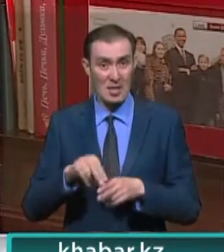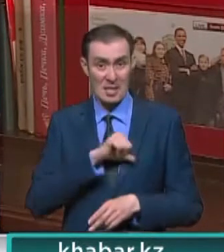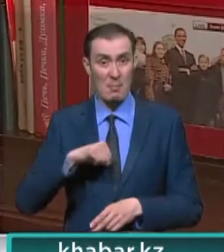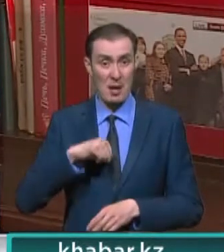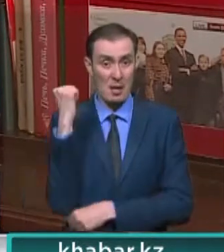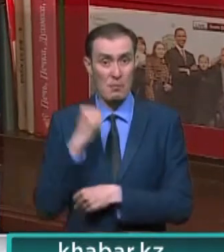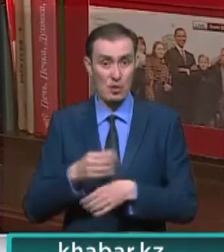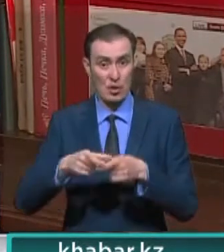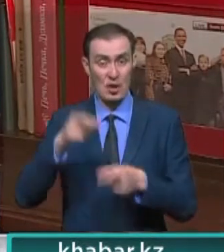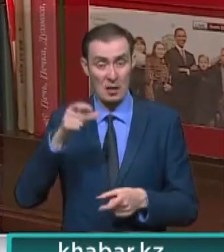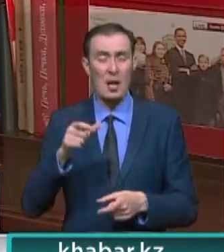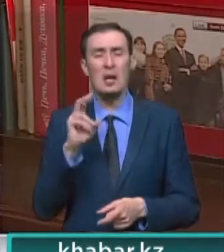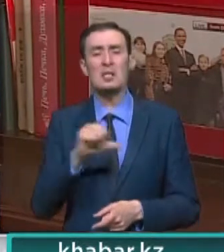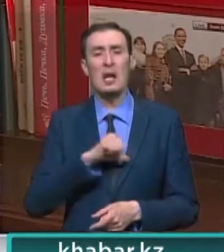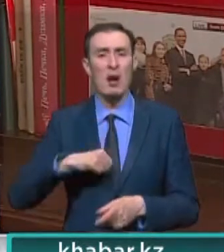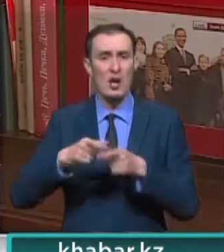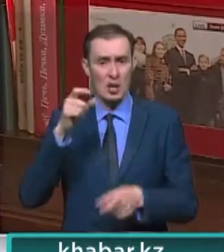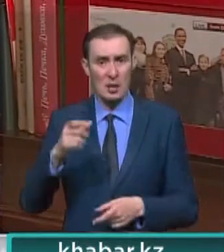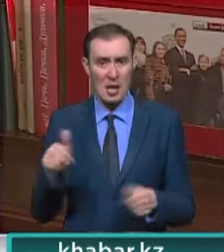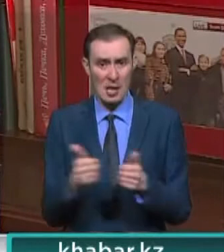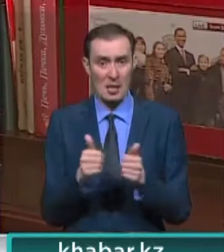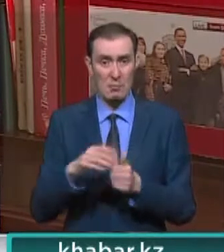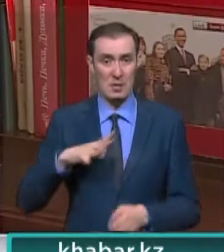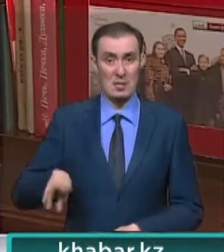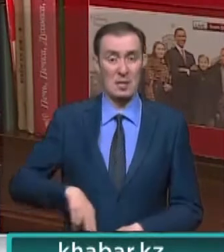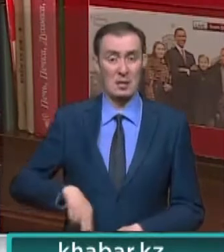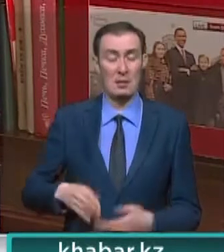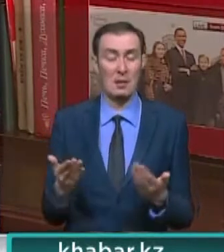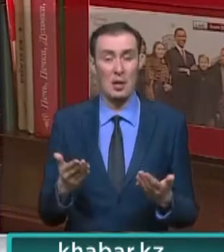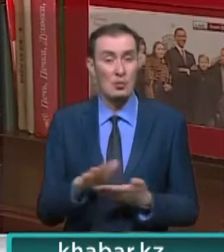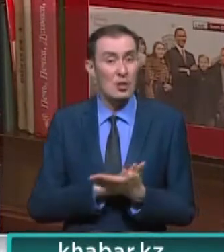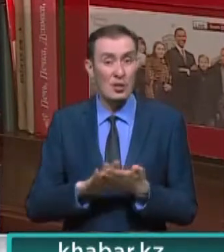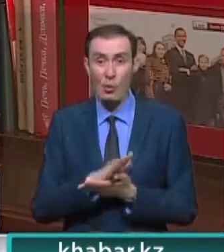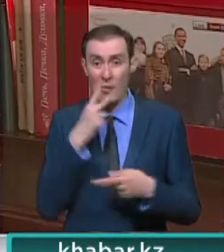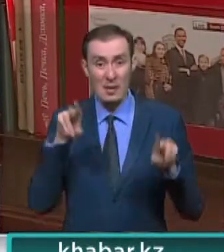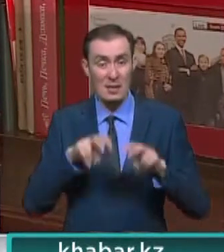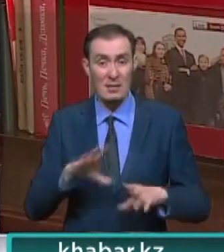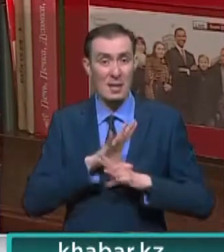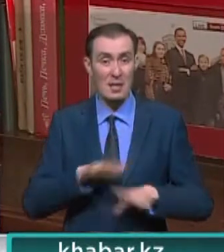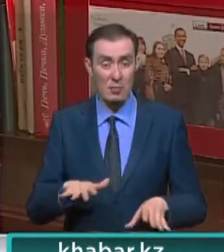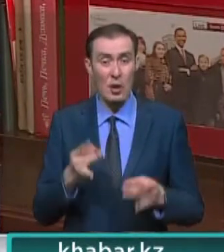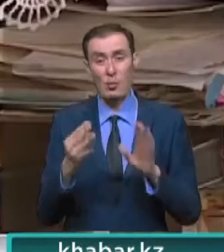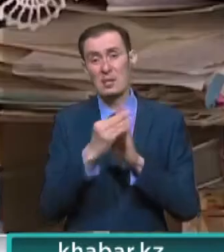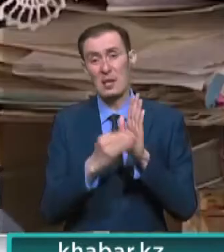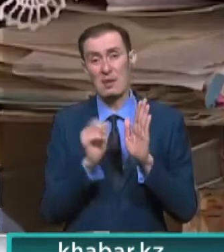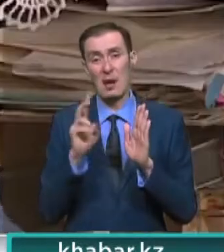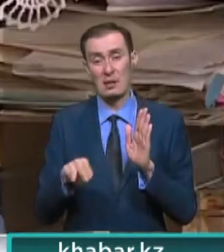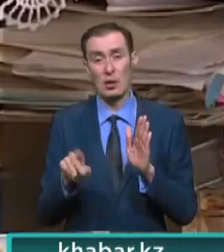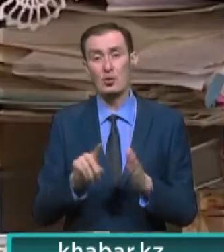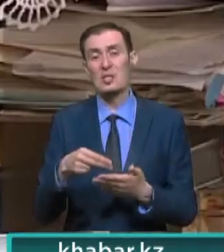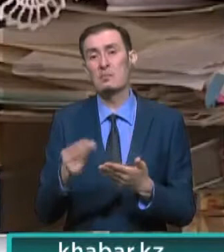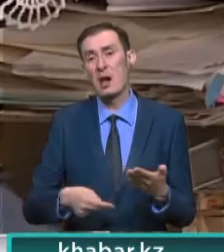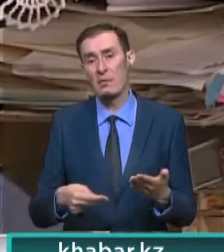расследовала. А как шахты расследуют, когда рядом был директор? То есть никакого расследования не было, но составлен был акт.